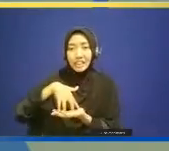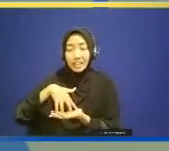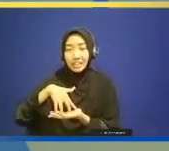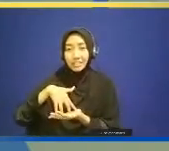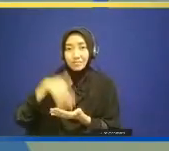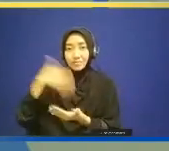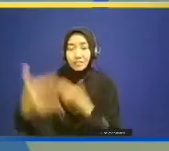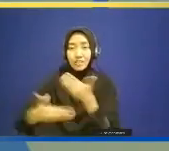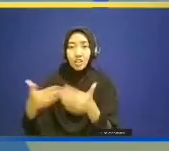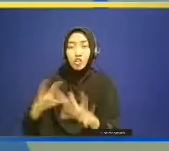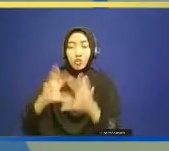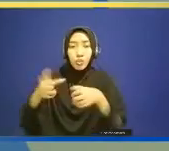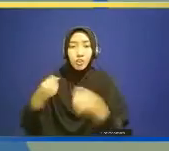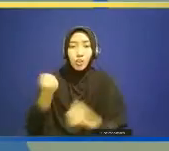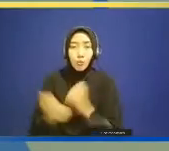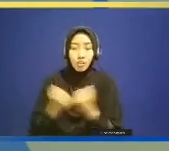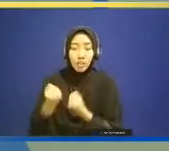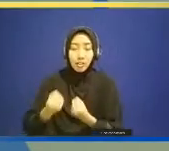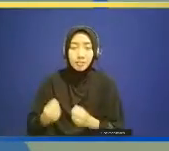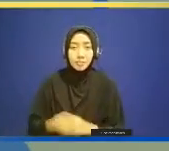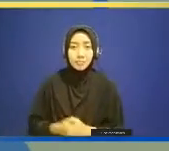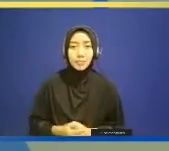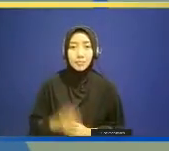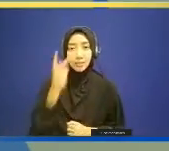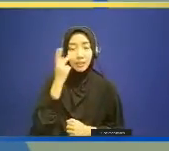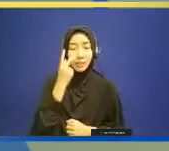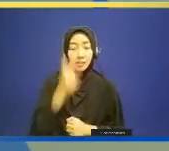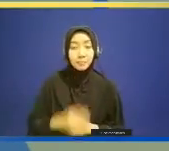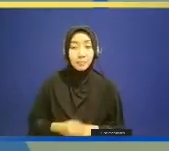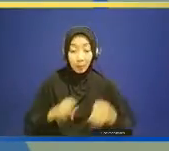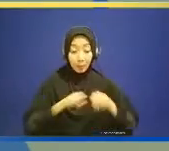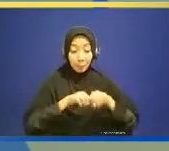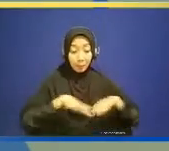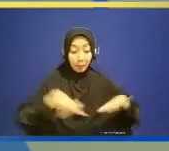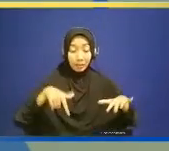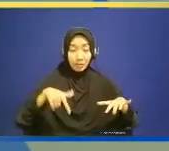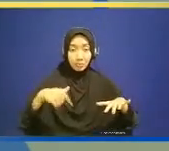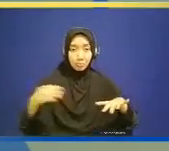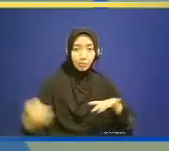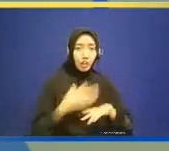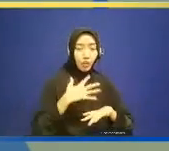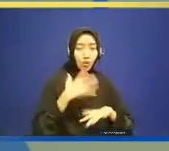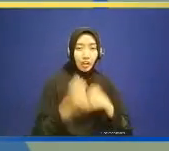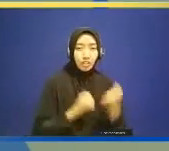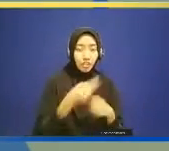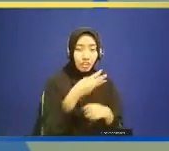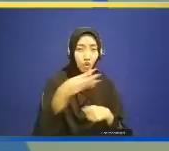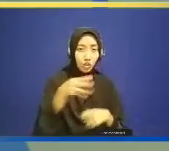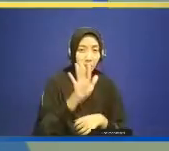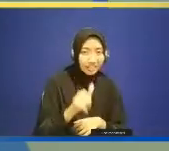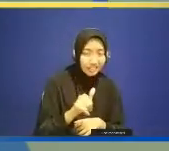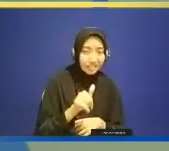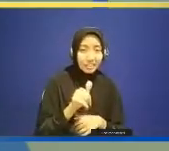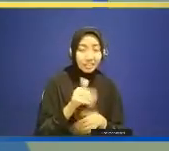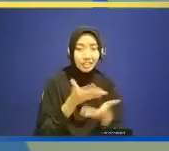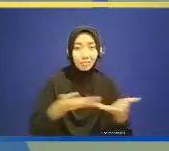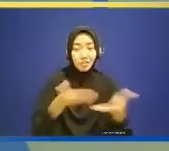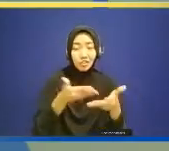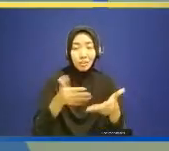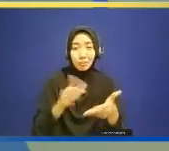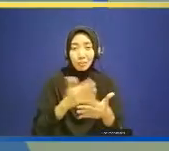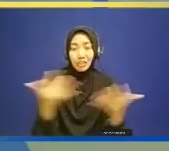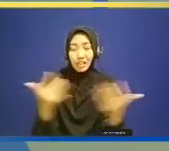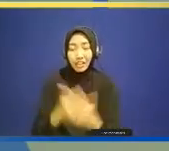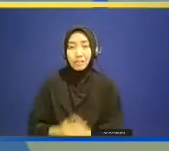kelangsungan dunia usaha walaupun Pak Deni masih mempengaruhi aktivitas ekonomi sosial masyarakat